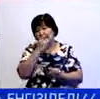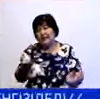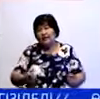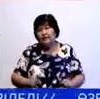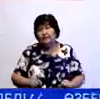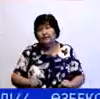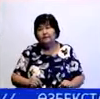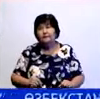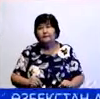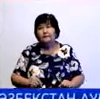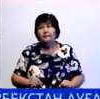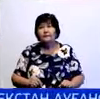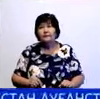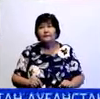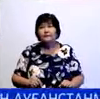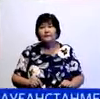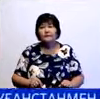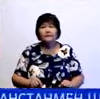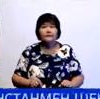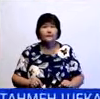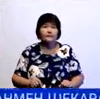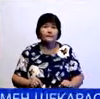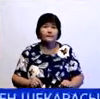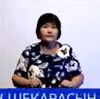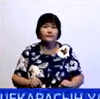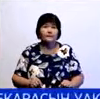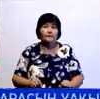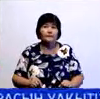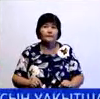Еламан Жаматов, Алпамыс Әшірбеков, Қанат Махамбетов, Қызылорда телеарнасы.